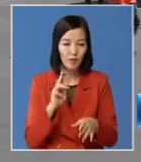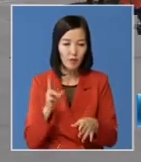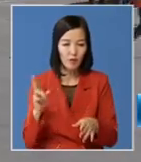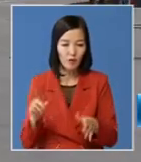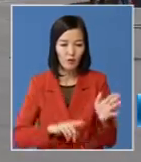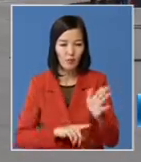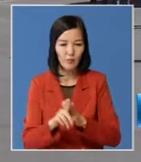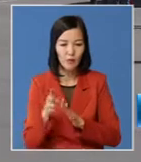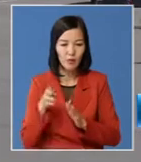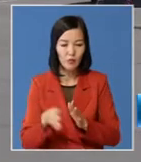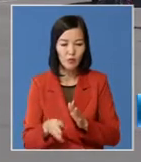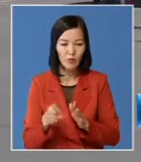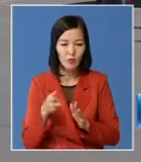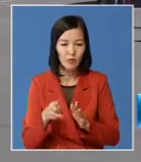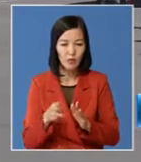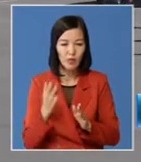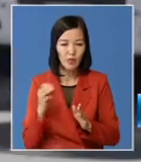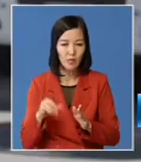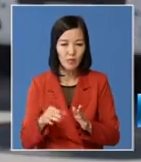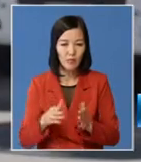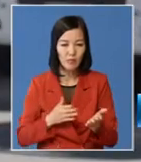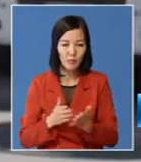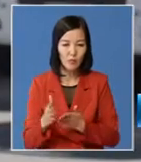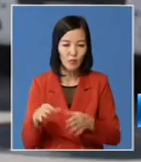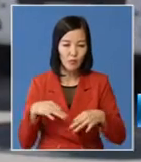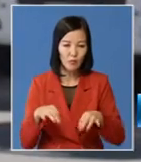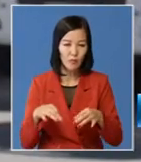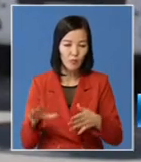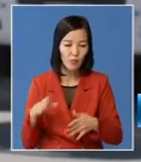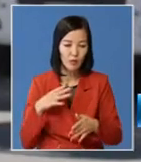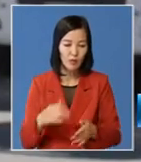бері 3000 шақырымды артқа тастаған.